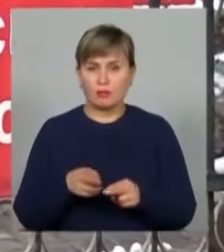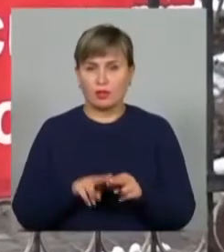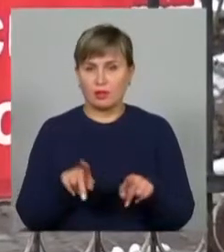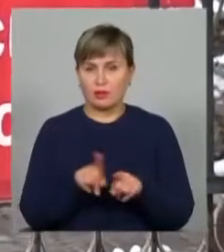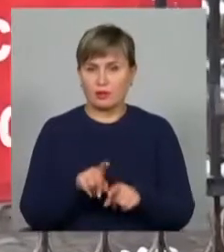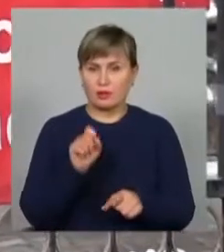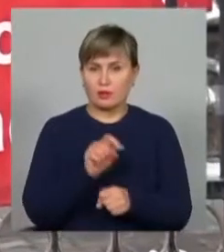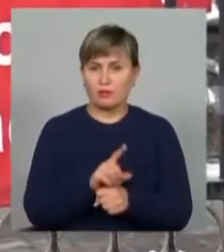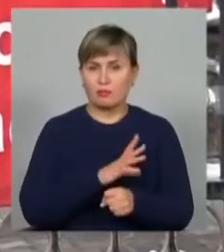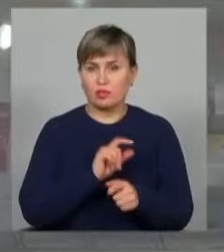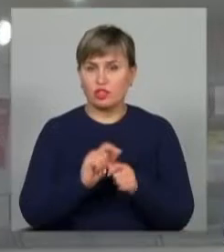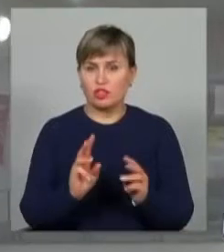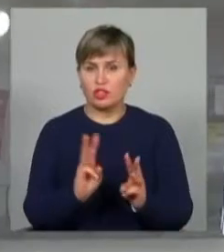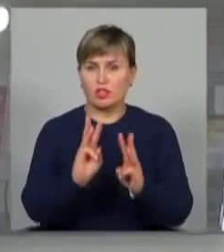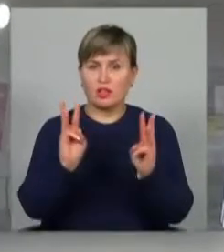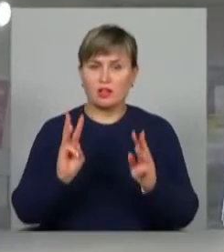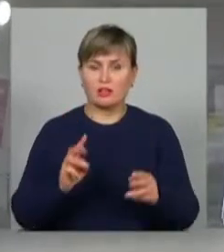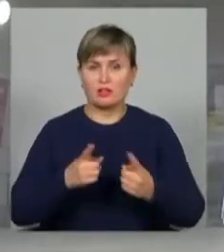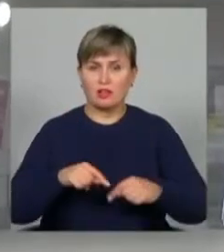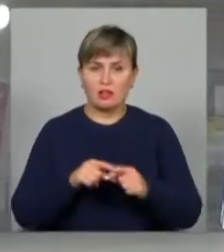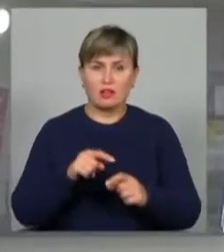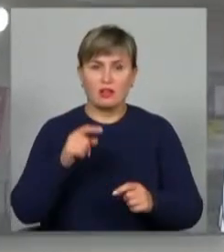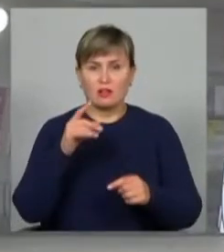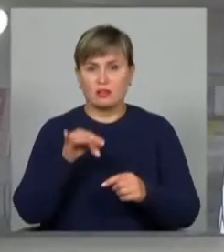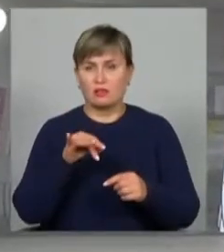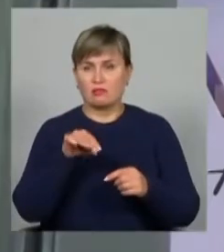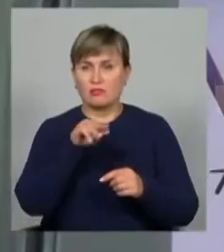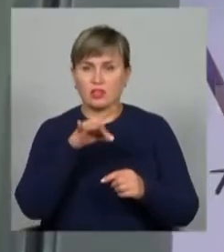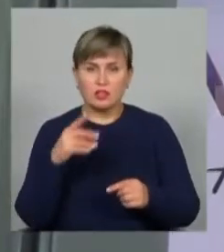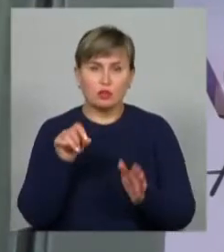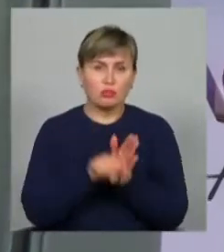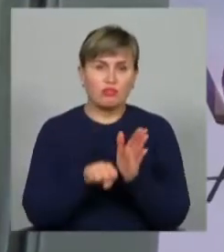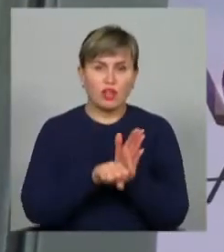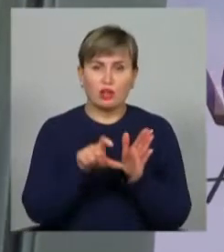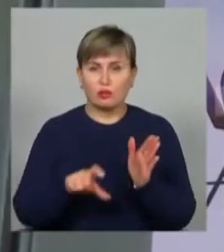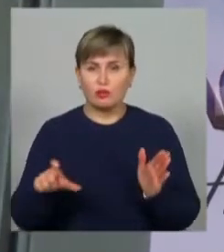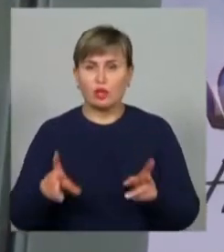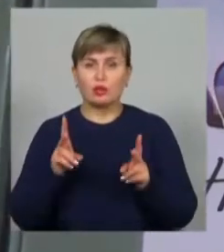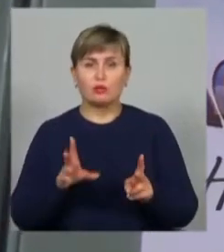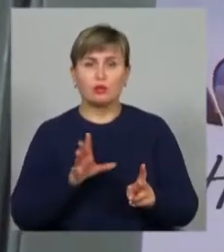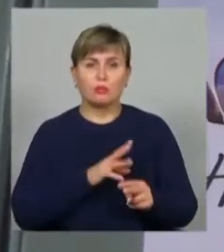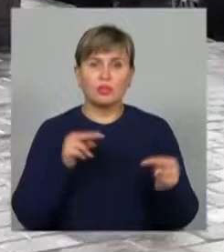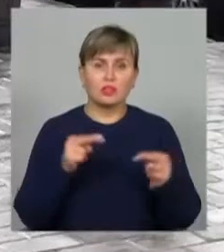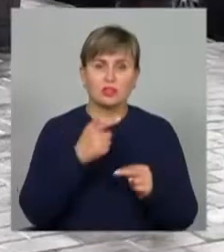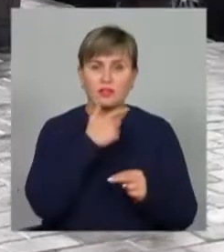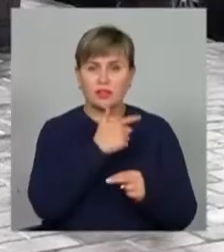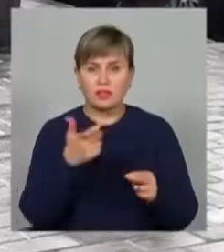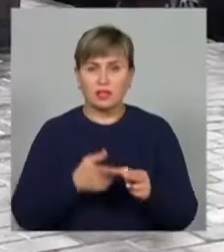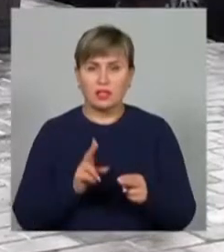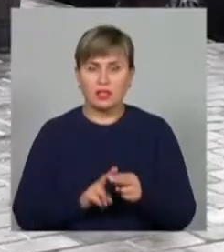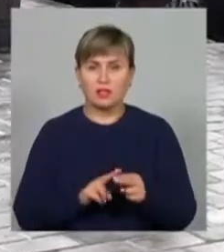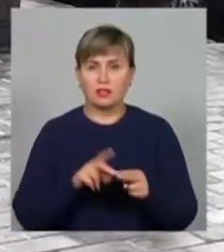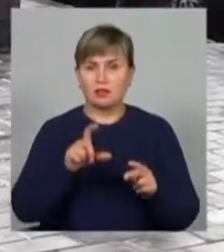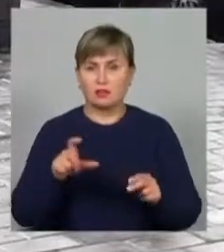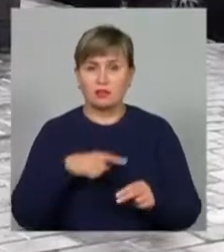атаковал город, сжигая административные здания, громя торговые объекты и убивая людей. Те, кто стал невольным свидетелем той трагедии, уверены,